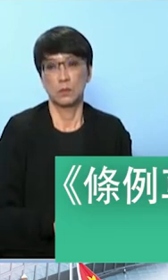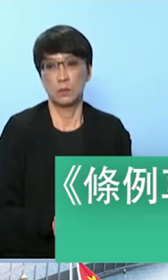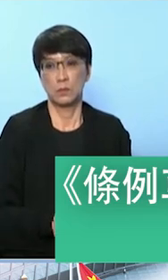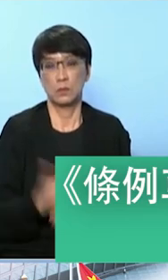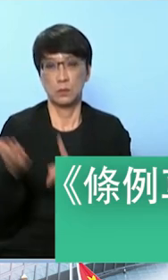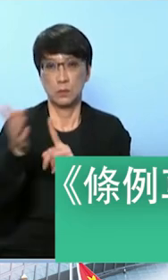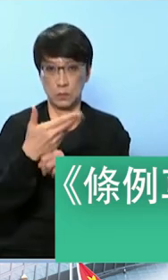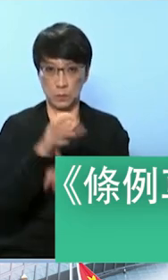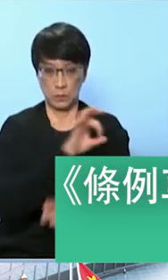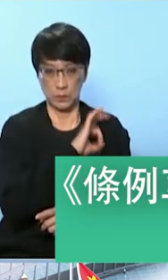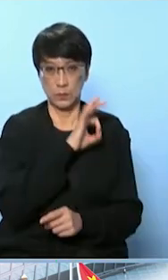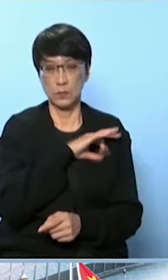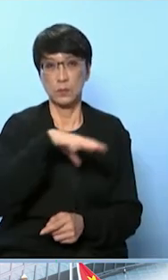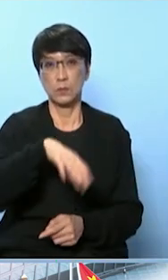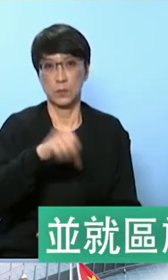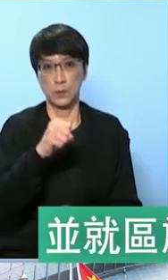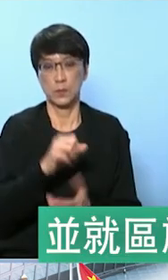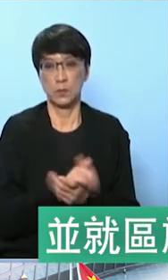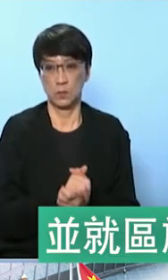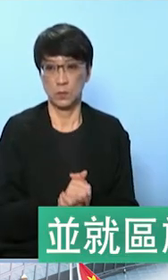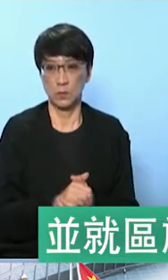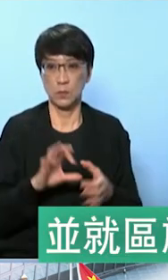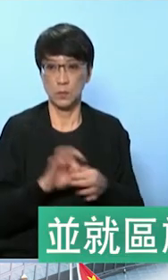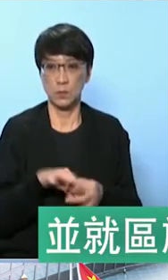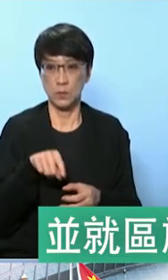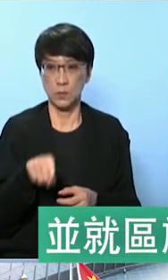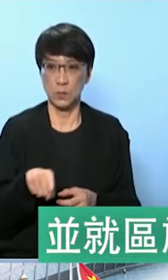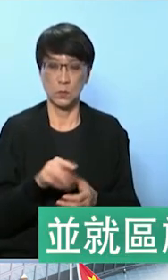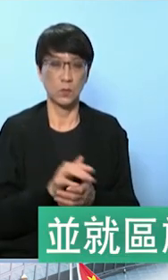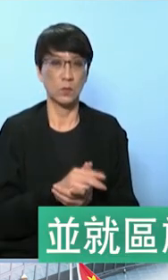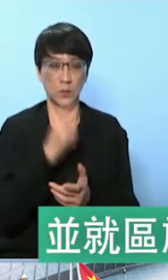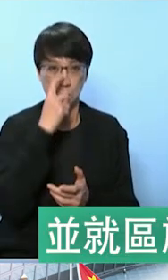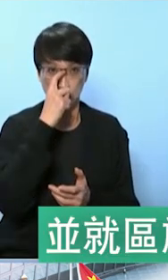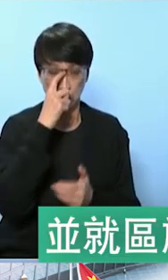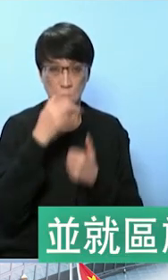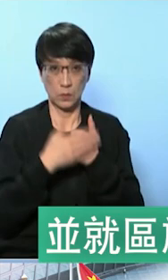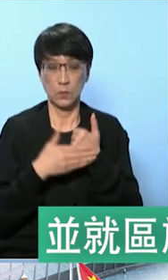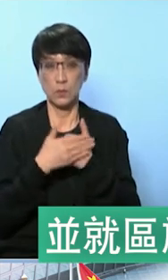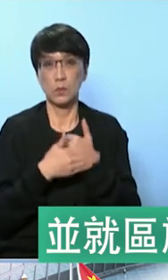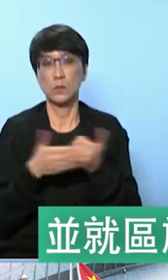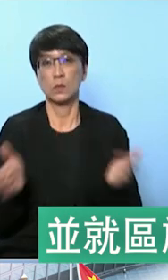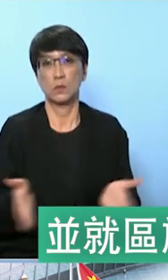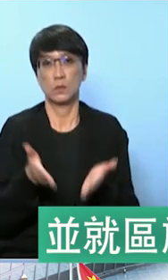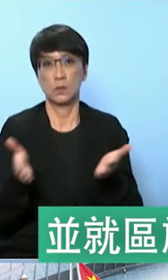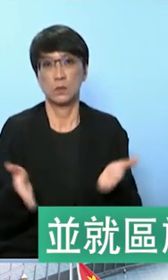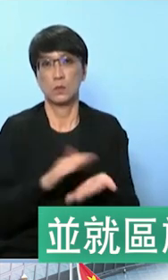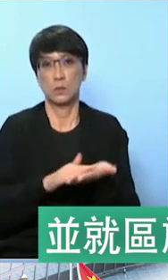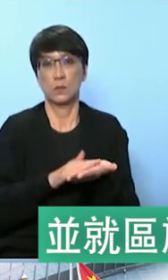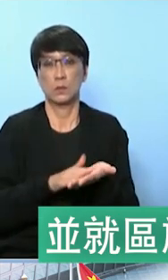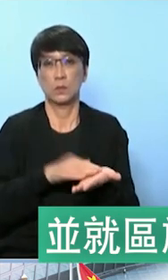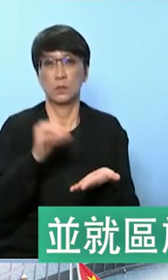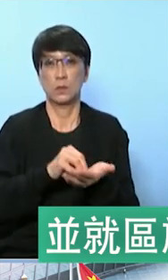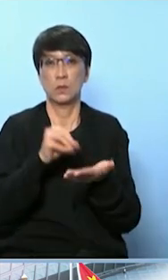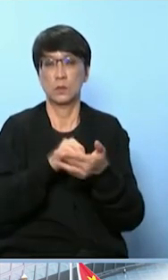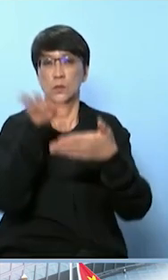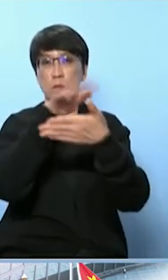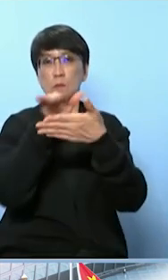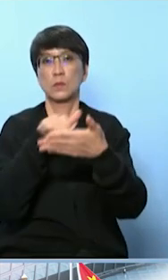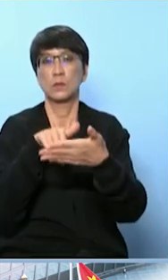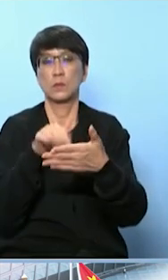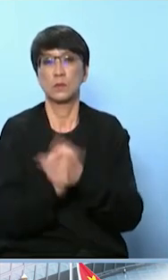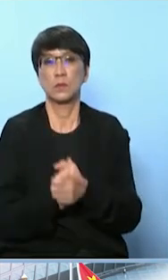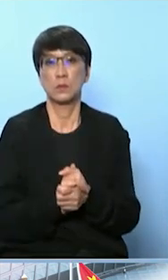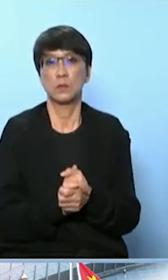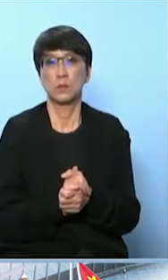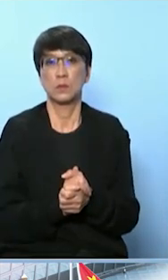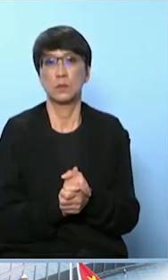旗和區徽的使用，並就區旗和區徽的保護及推廣事宜訂定條文，擬議